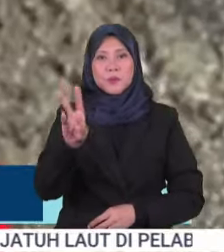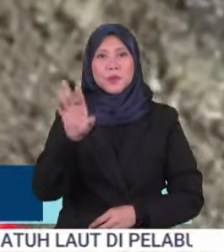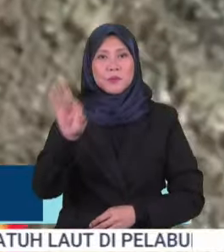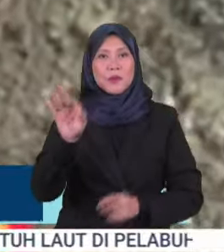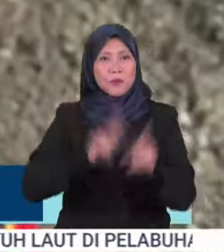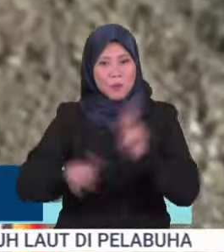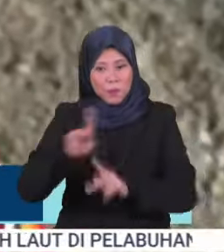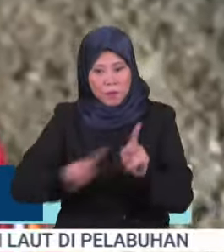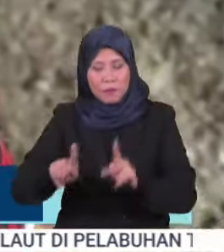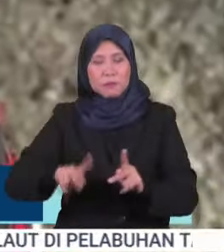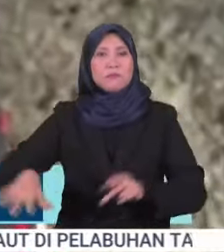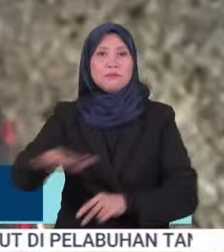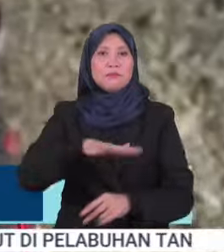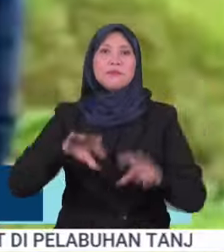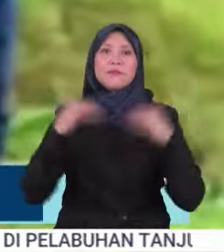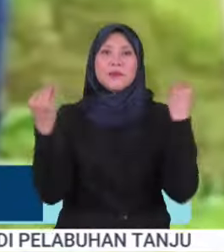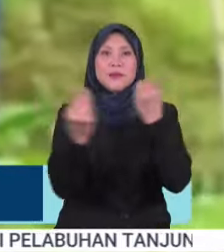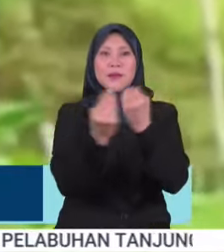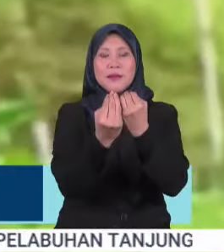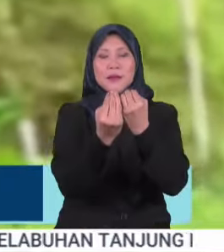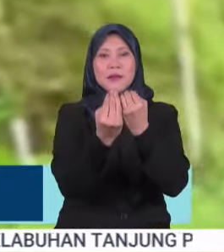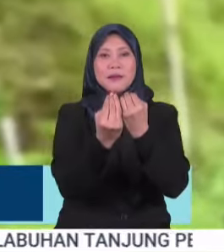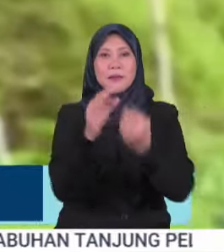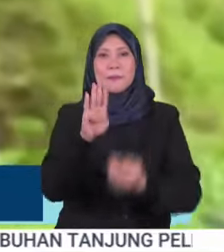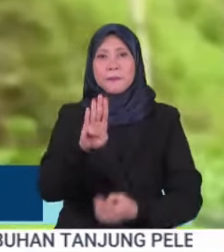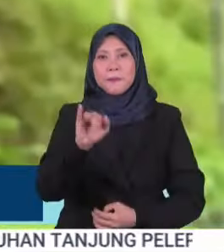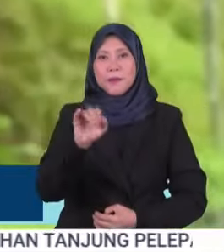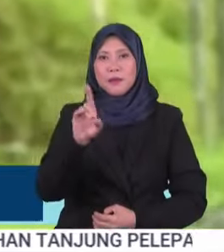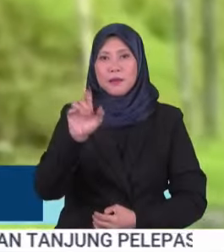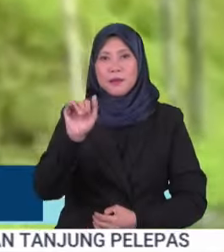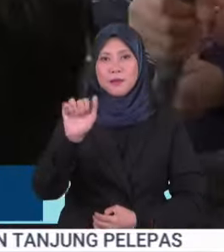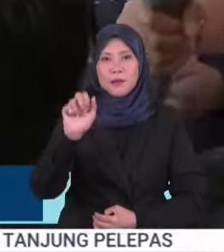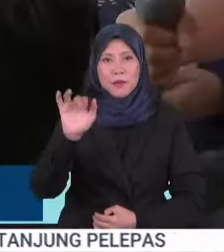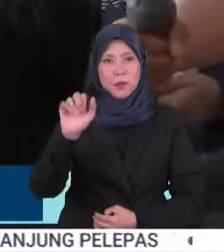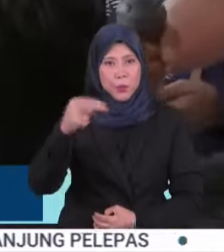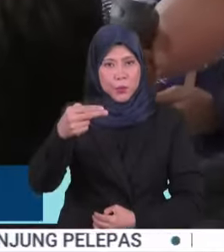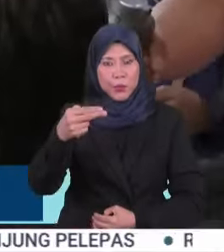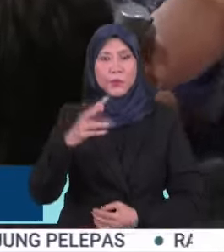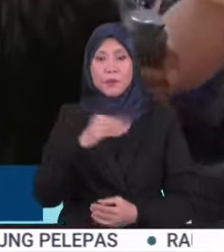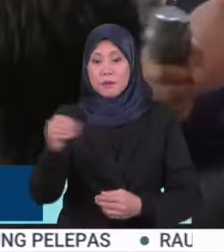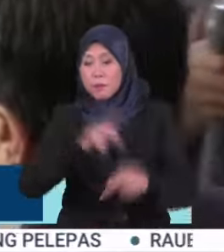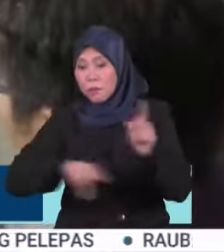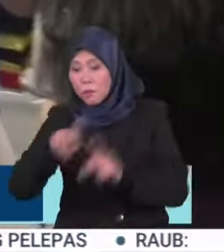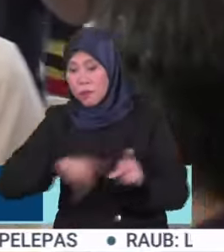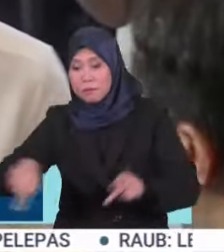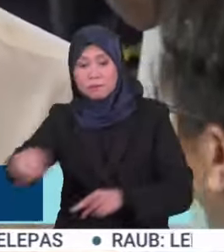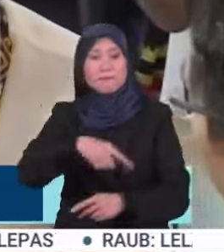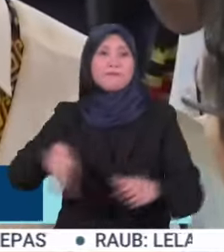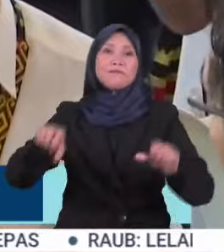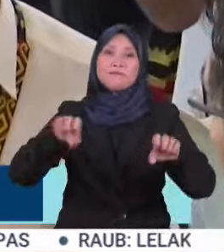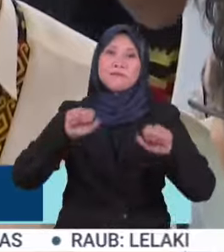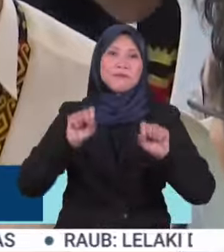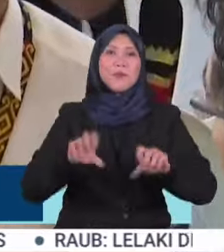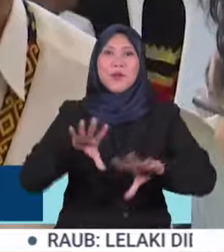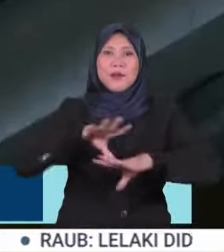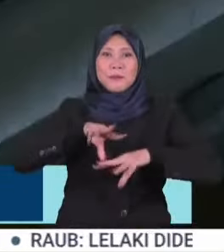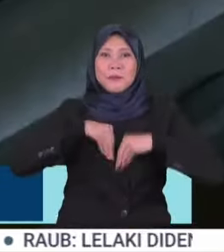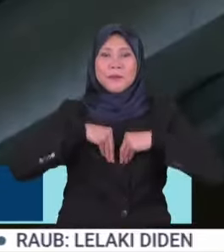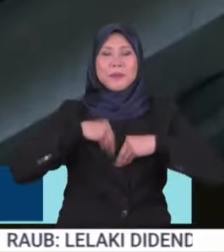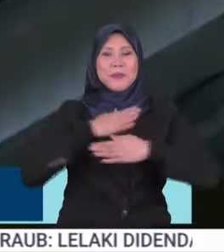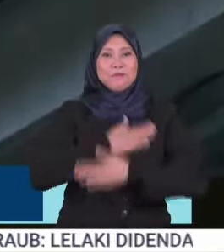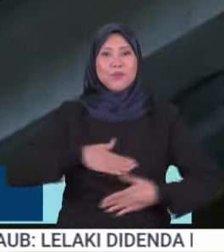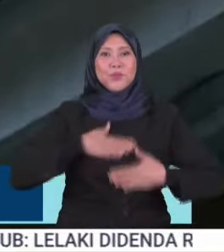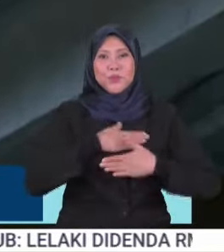penduduk, majoritinya bermasyarakat Bidayuh. Kemudahan tersebut mengujakan penduduk yang kini dapat menikmati liputan telekomunikasi